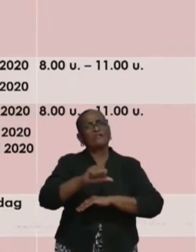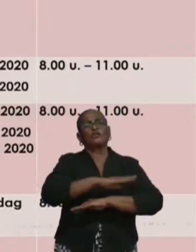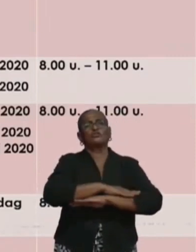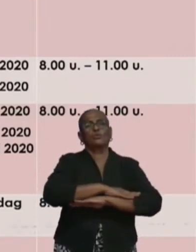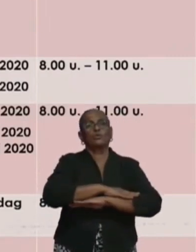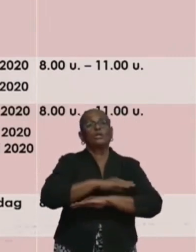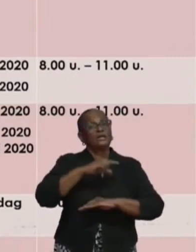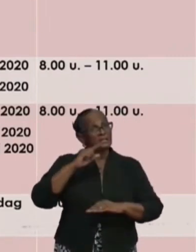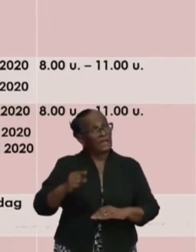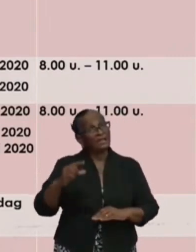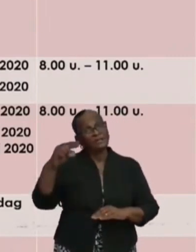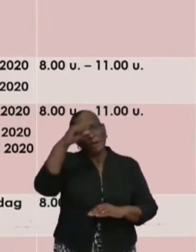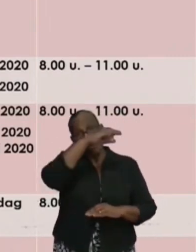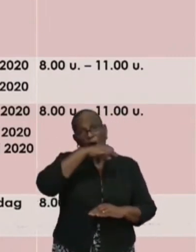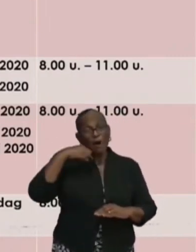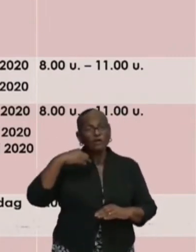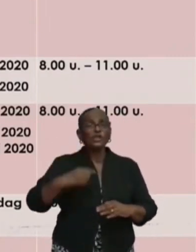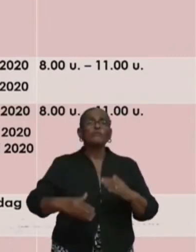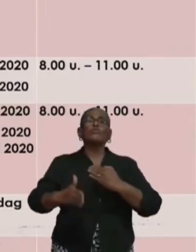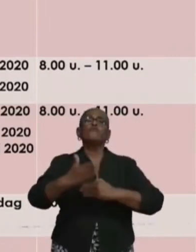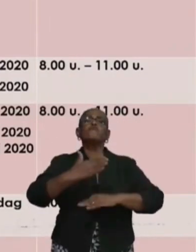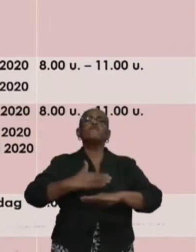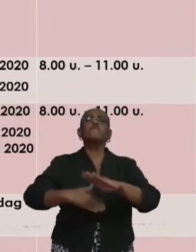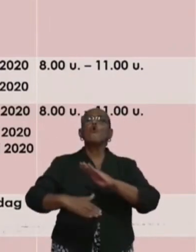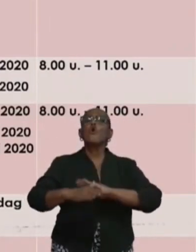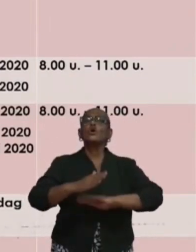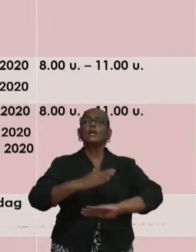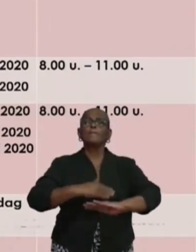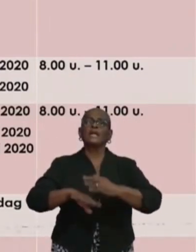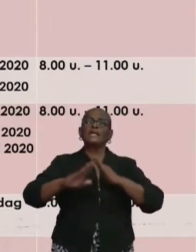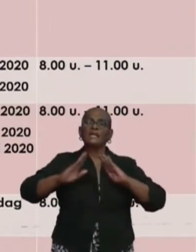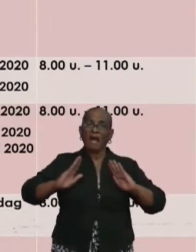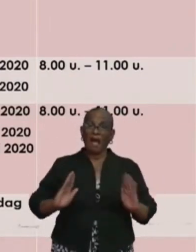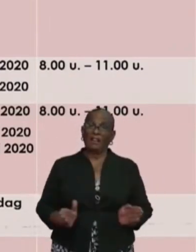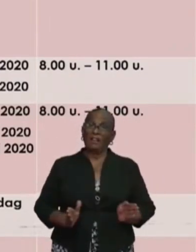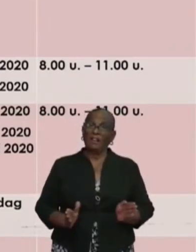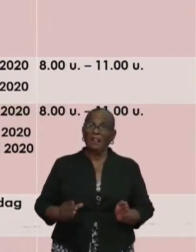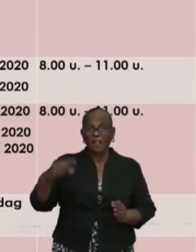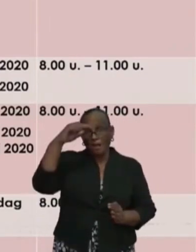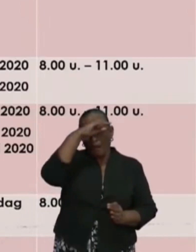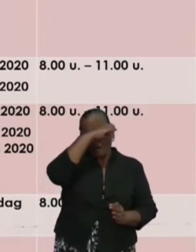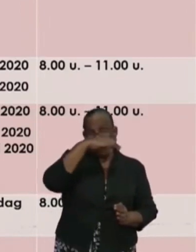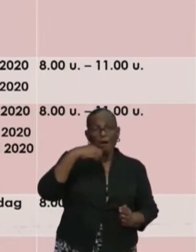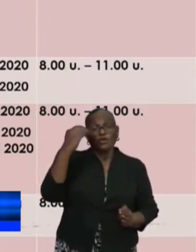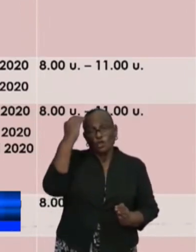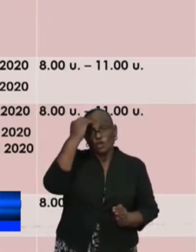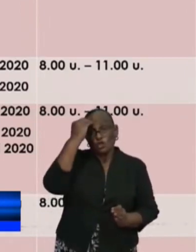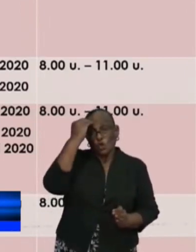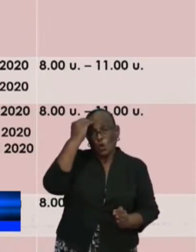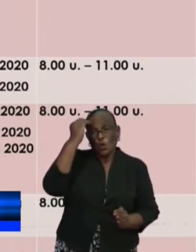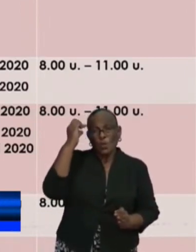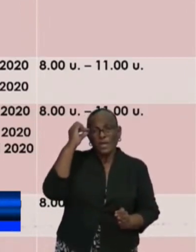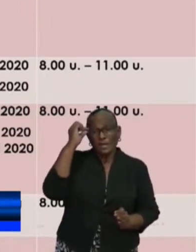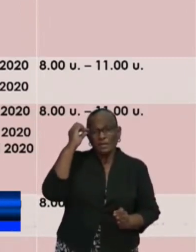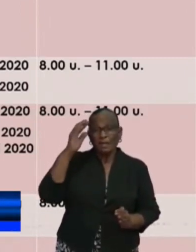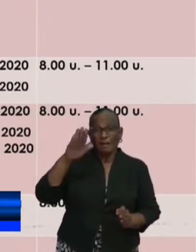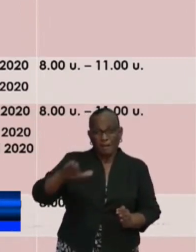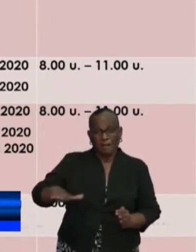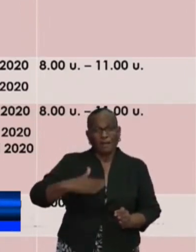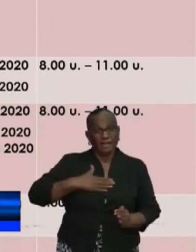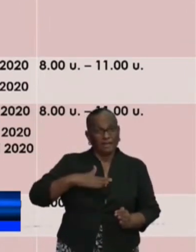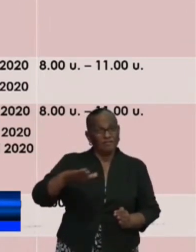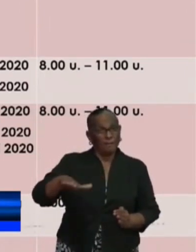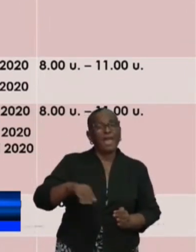hebben verricht. Met andere woorden, u weet dat u dat kind zal afschrijven van school A om te plaatsen op school